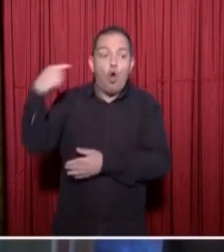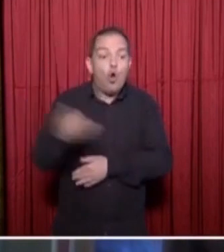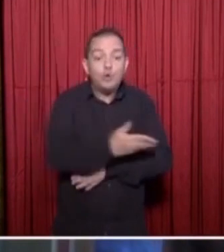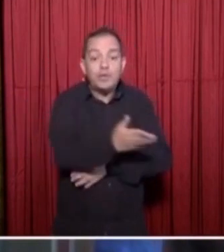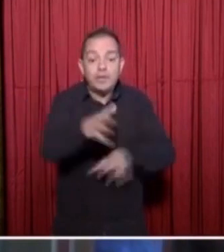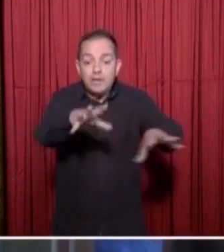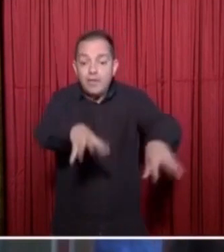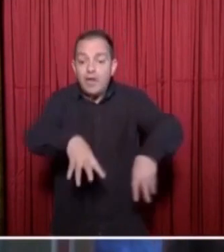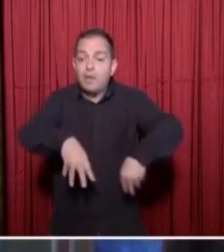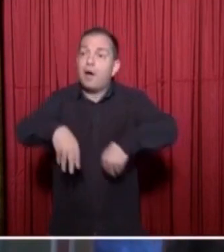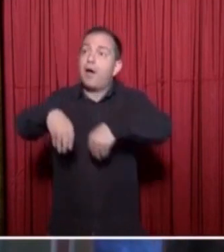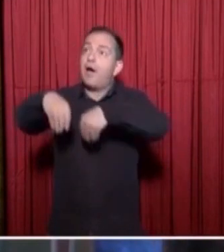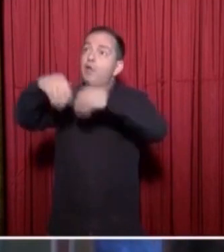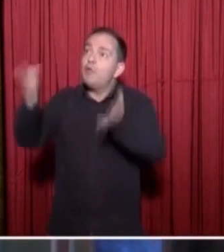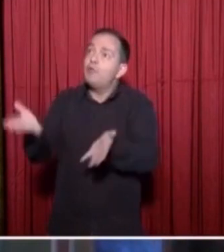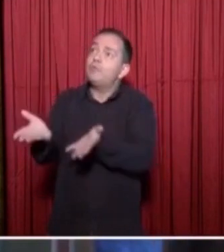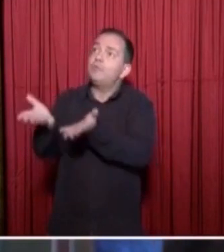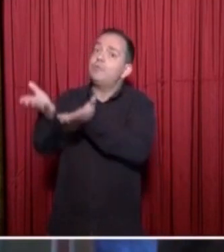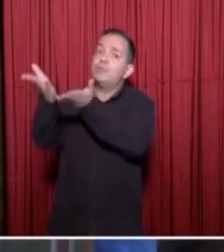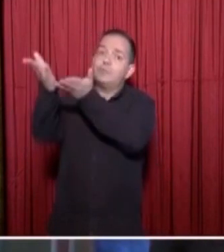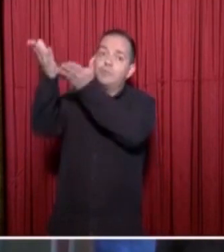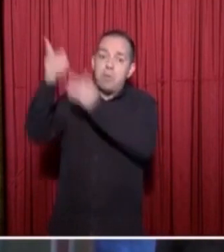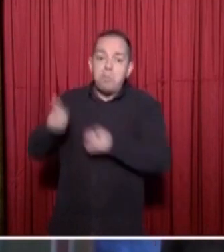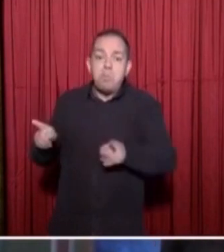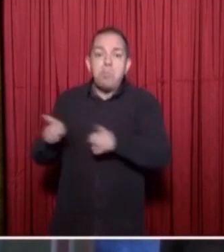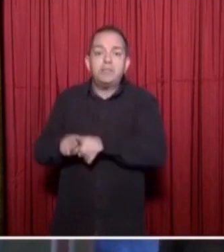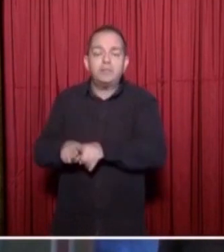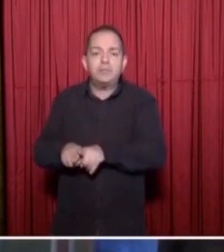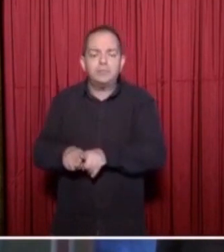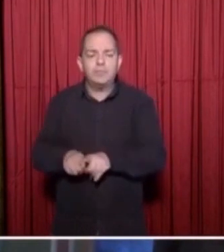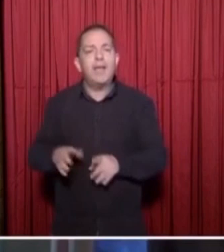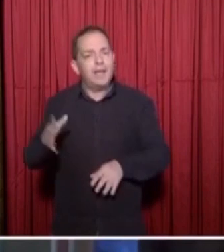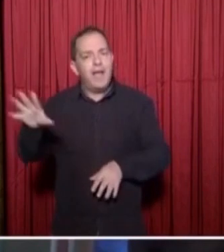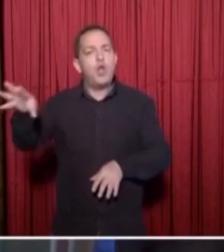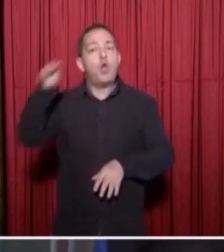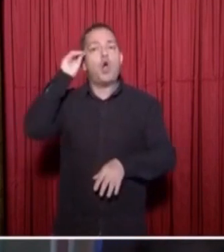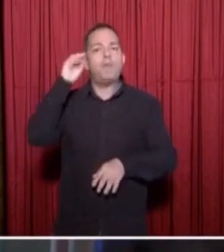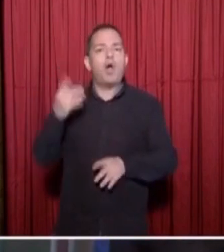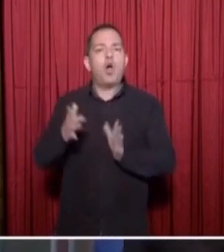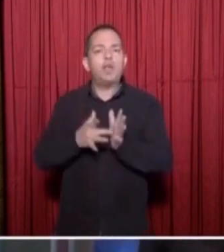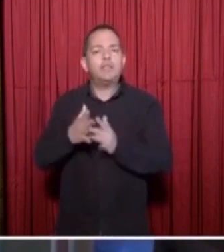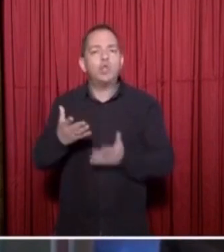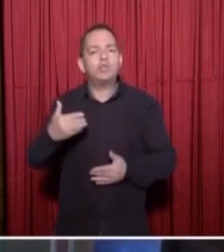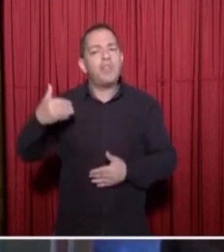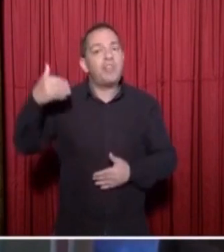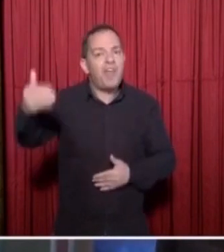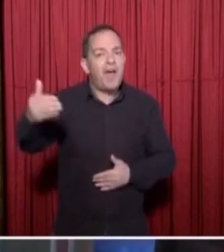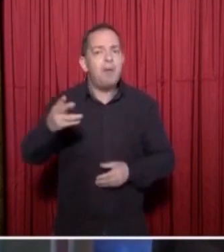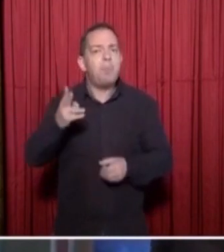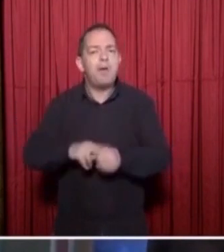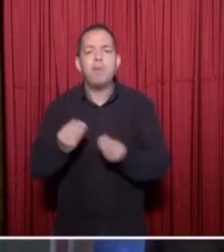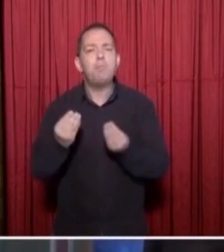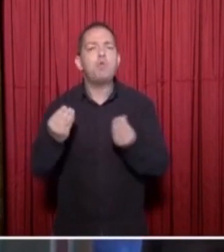πάντας ελκύσω προς εμαυτόν. Τούτο δε έλεγε σημαίνον, ποιο θανάτο